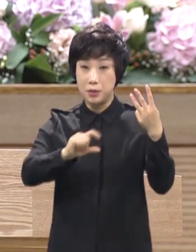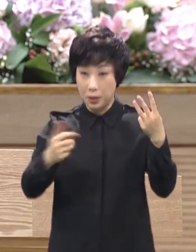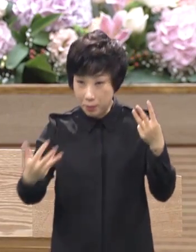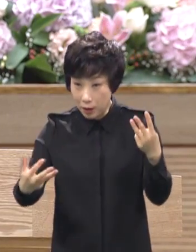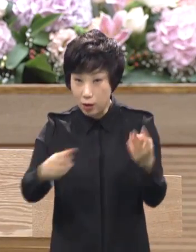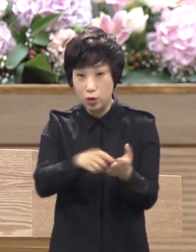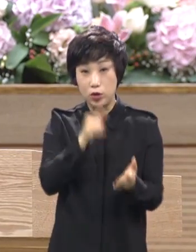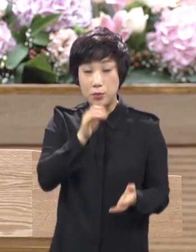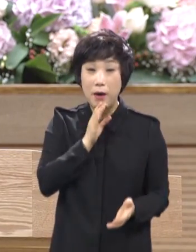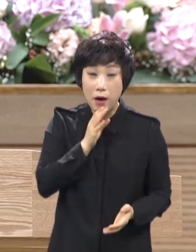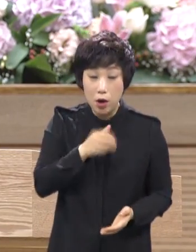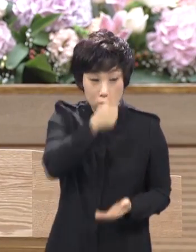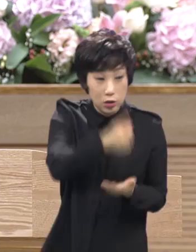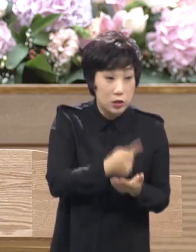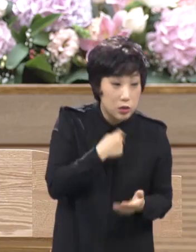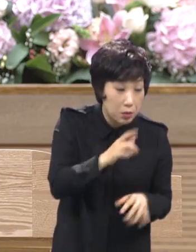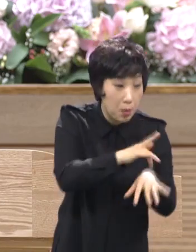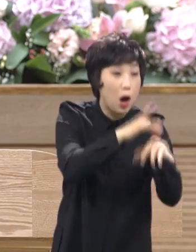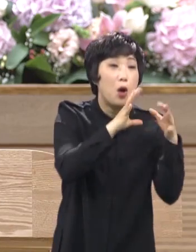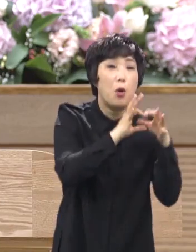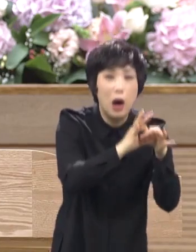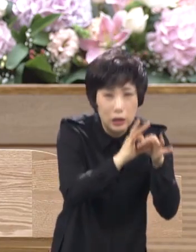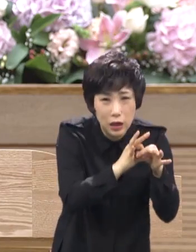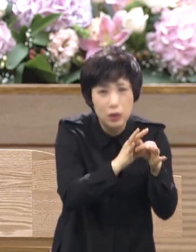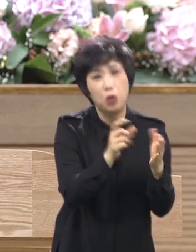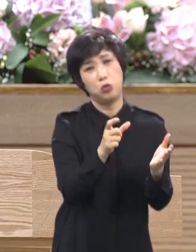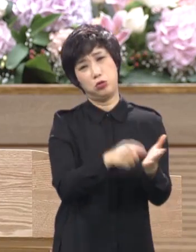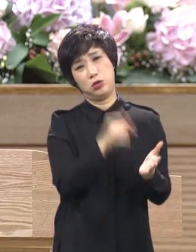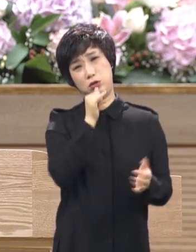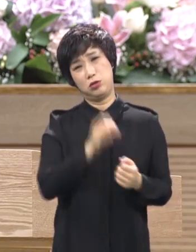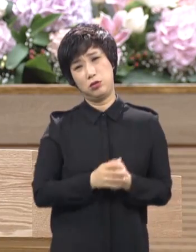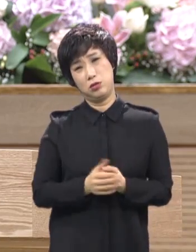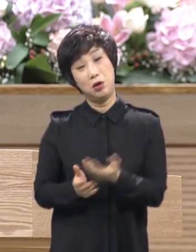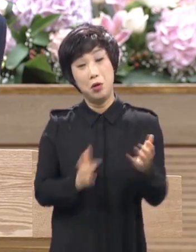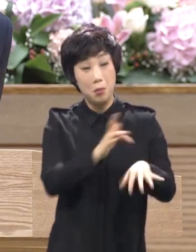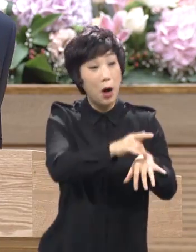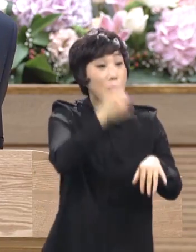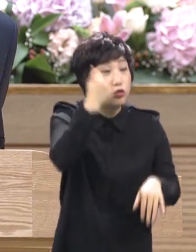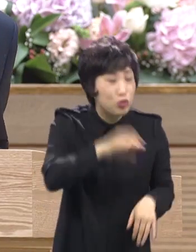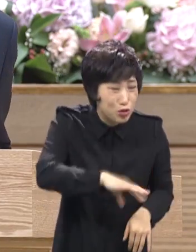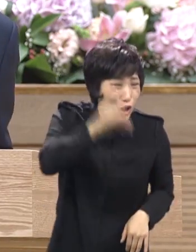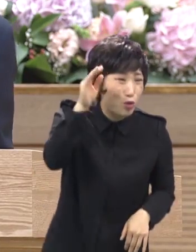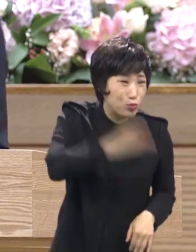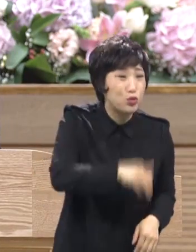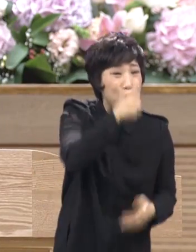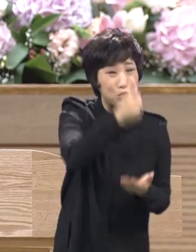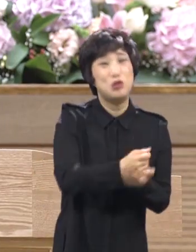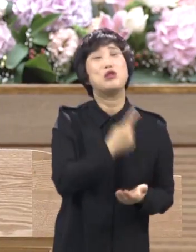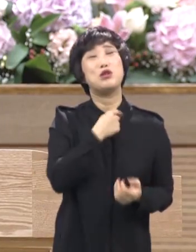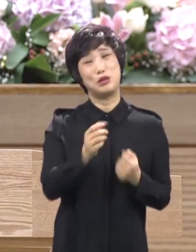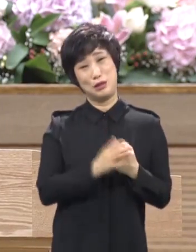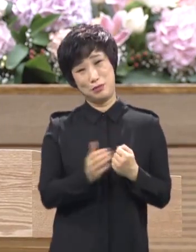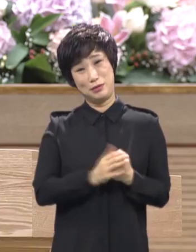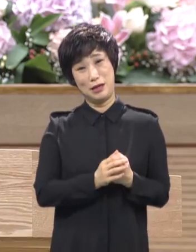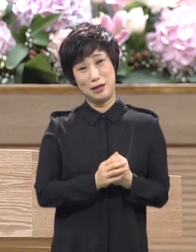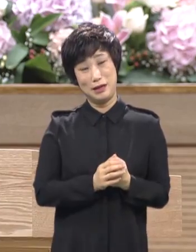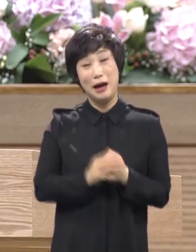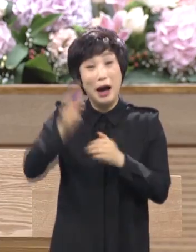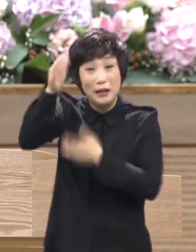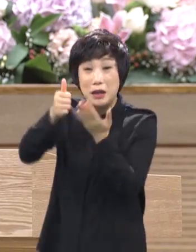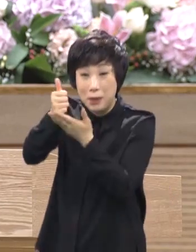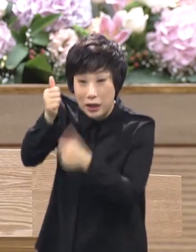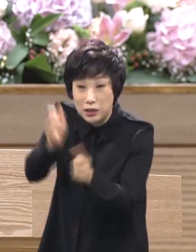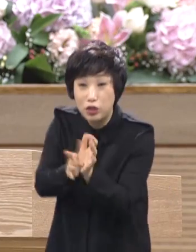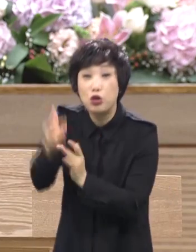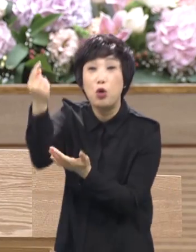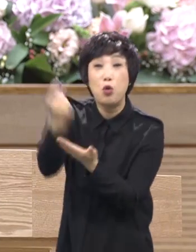죄를 짓는 자는 마귀에게 속하나니 마귀는 처음부터 옛날부터 범죄함이니라.